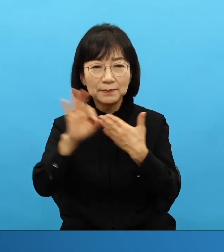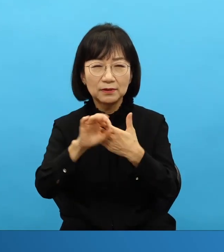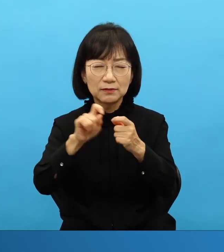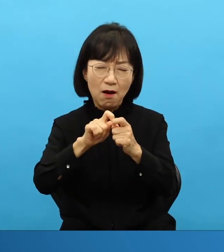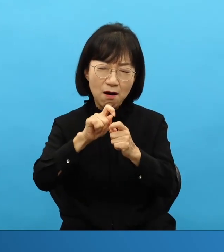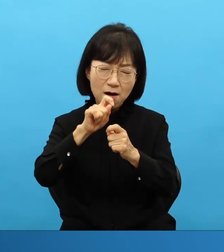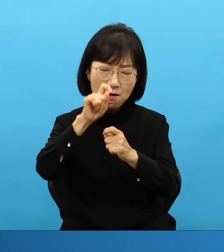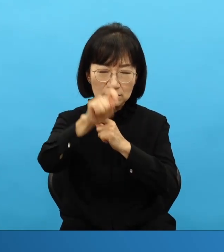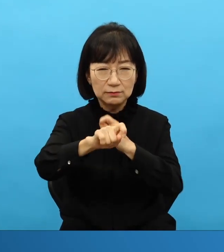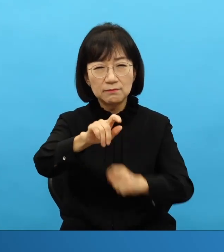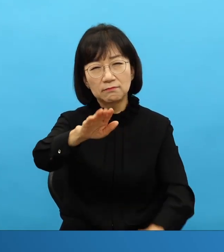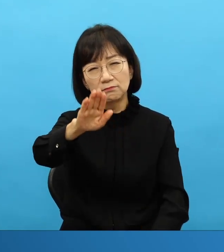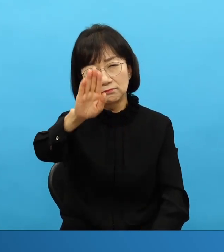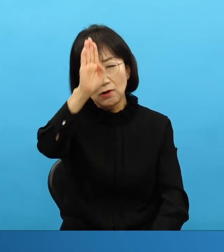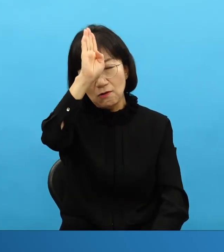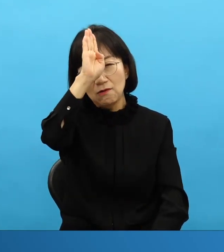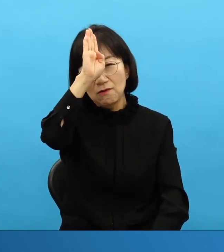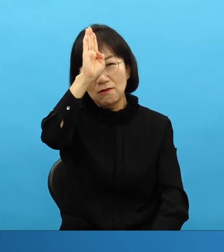病的。